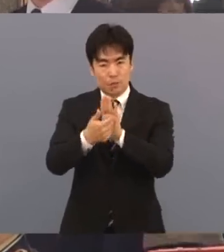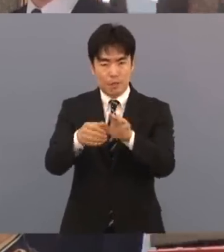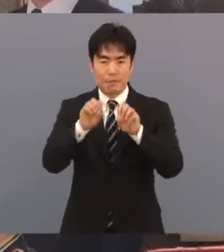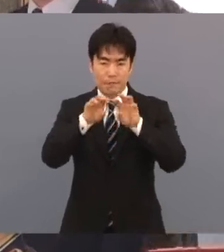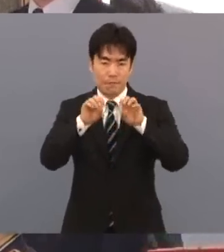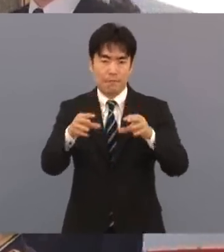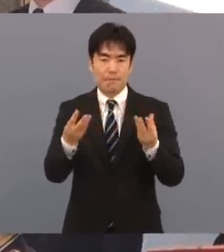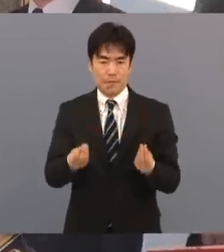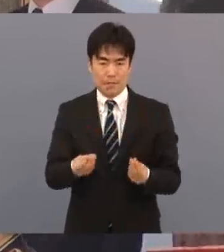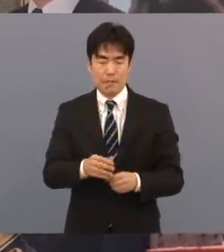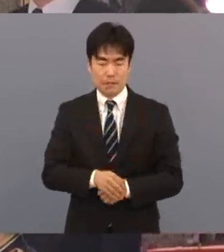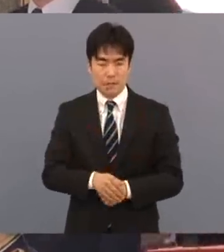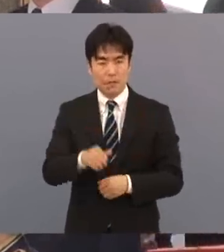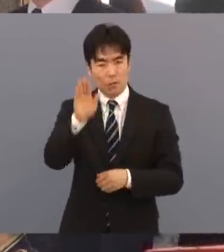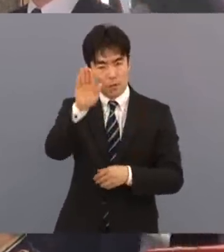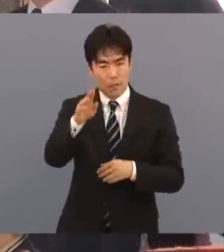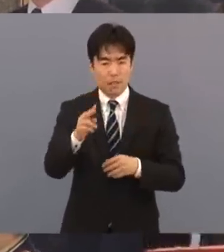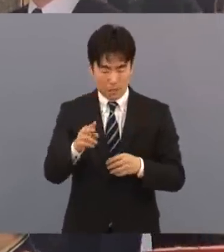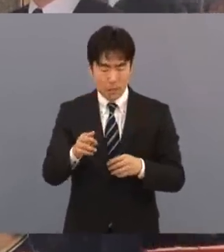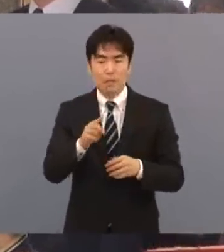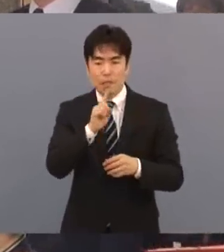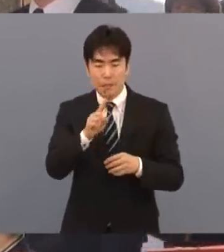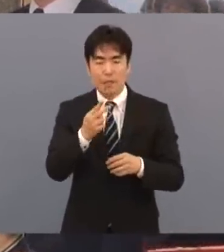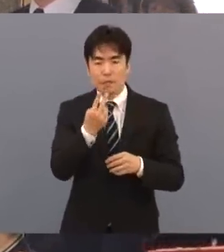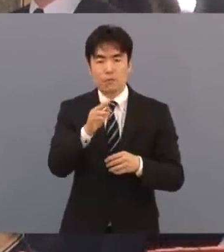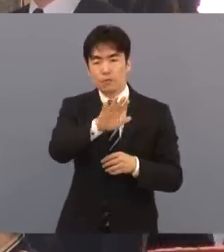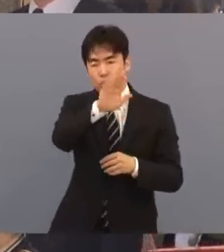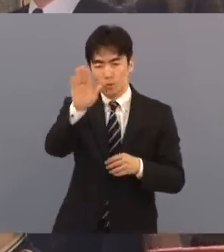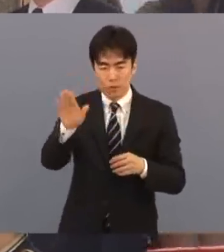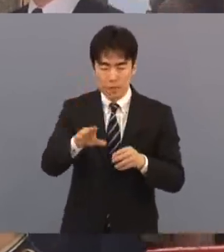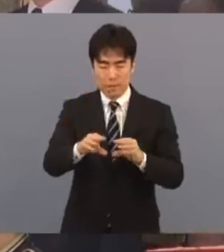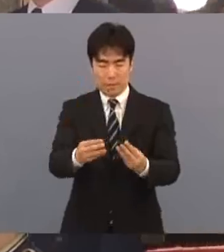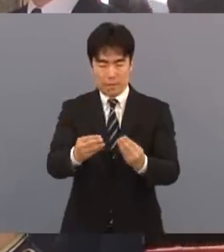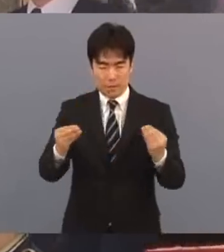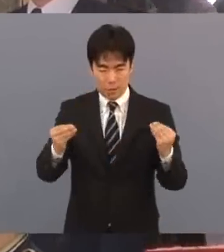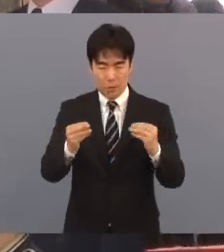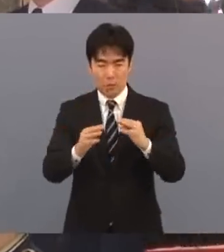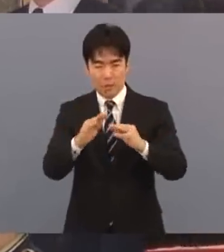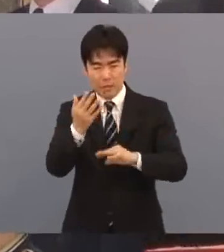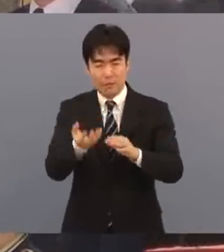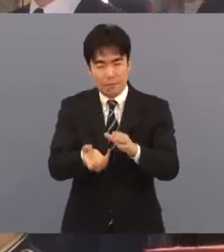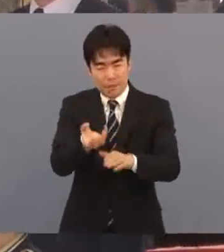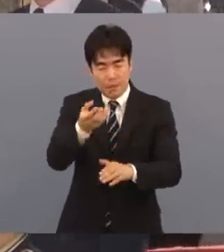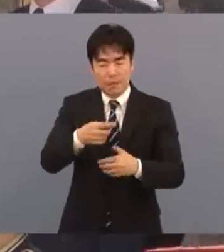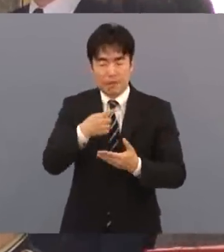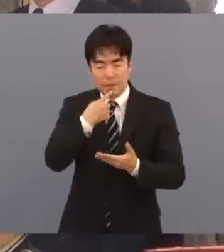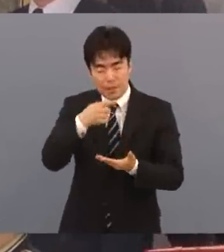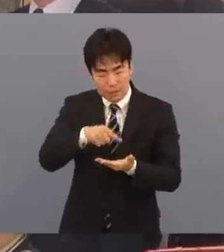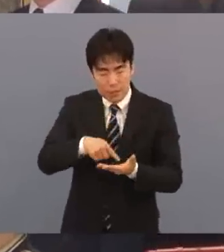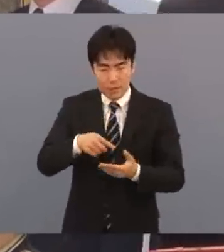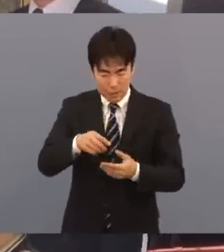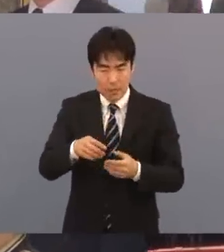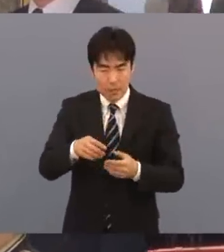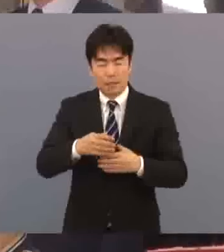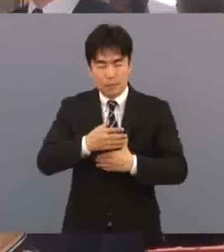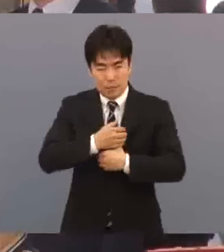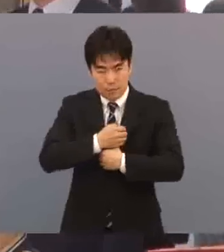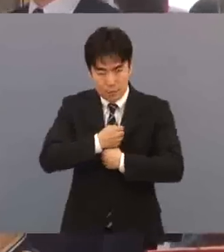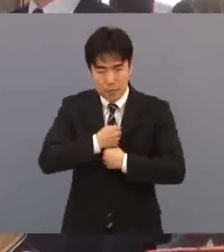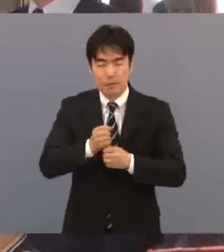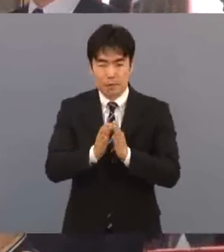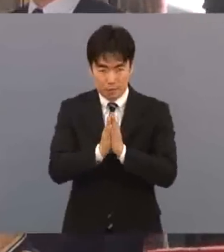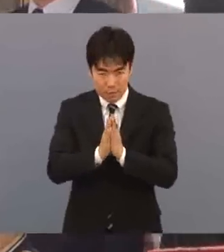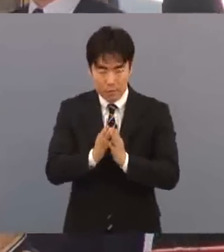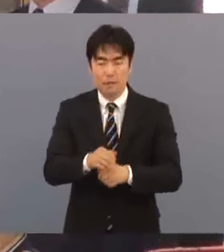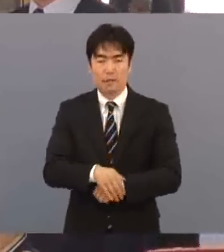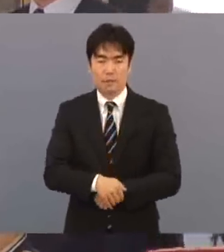これからの季節は空気が乾燥し、火災が発生しやすくなりますので、火の元 十分に注意してい